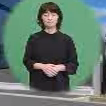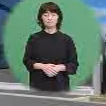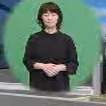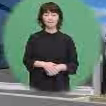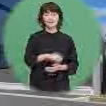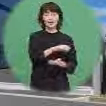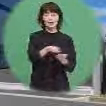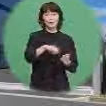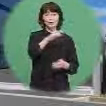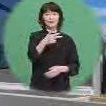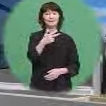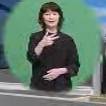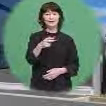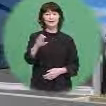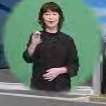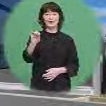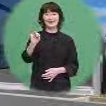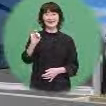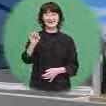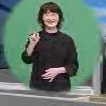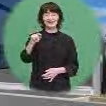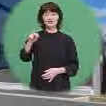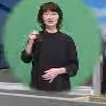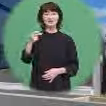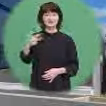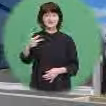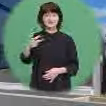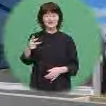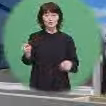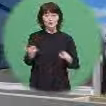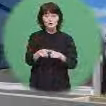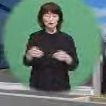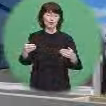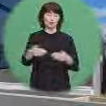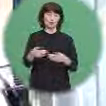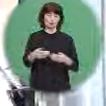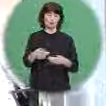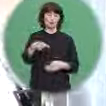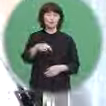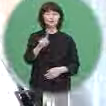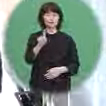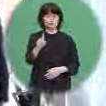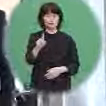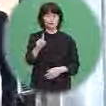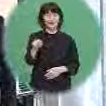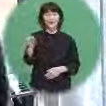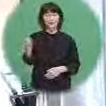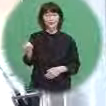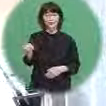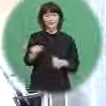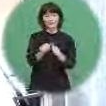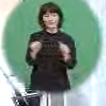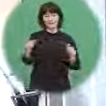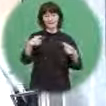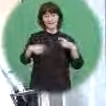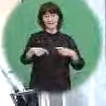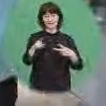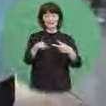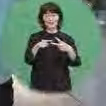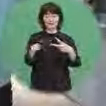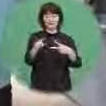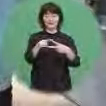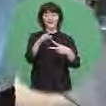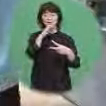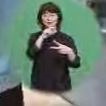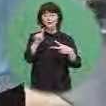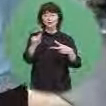た郡山市とエセ市との都市館協力の一環で15歳と16歳の男子学生